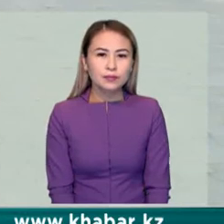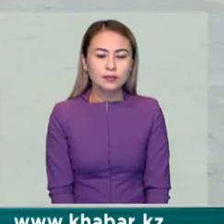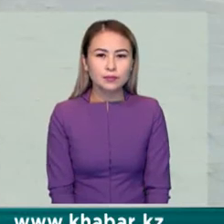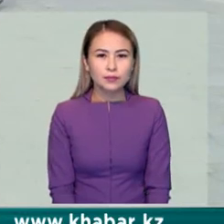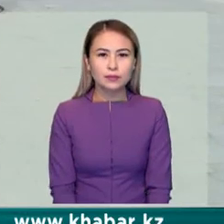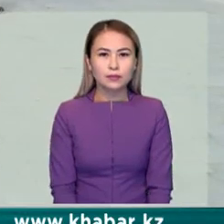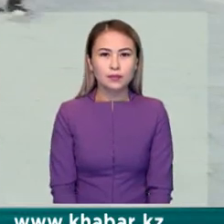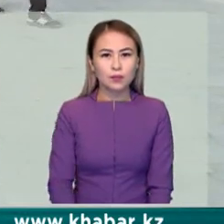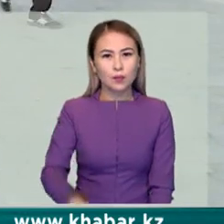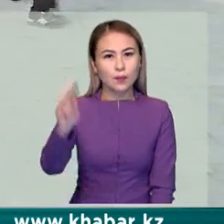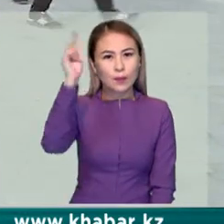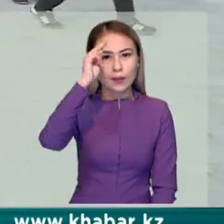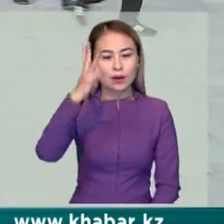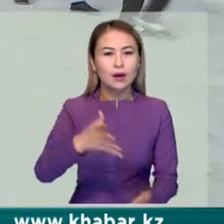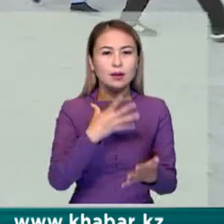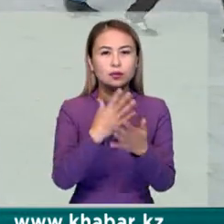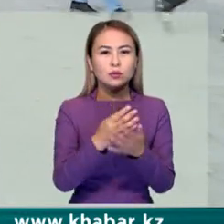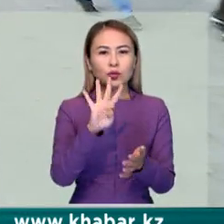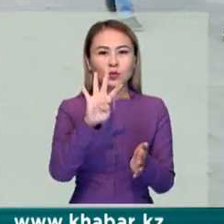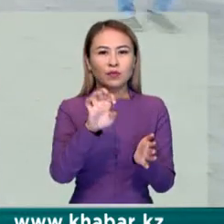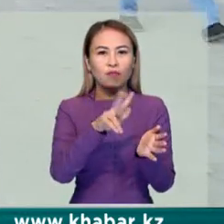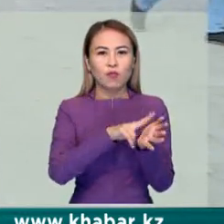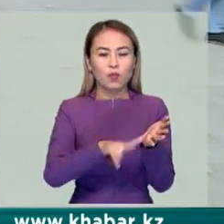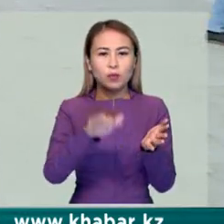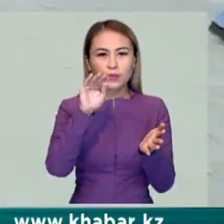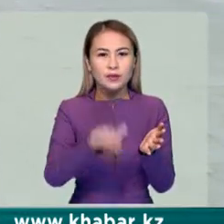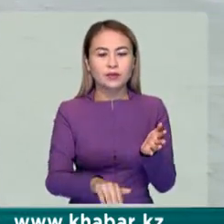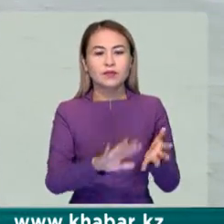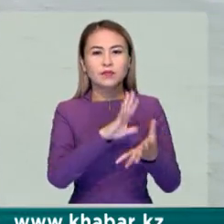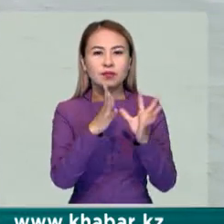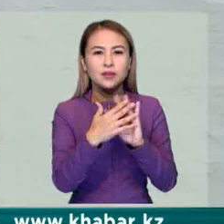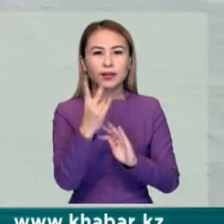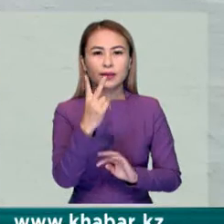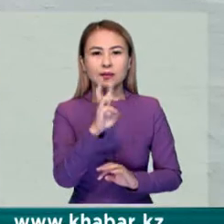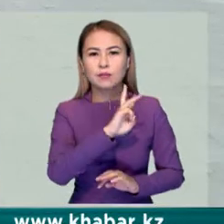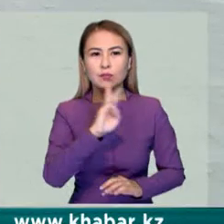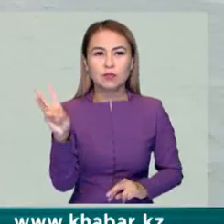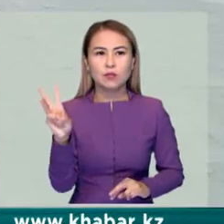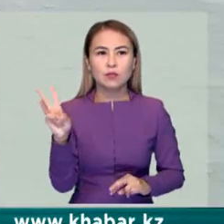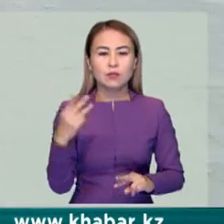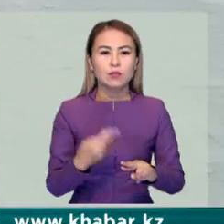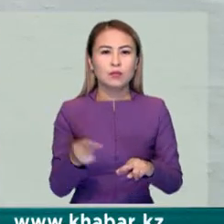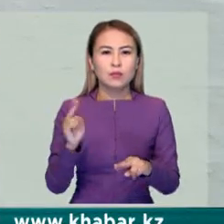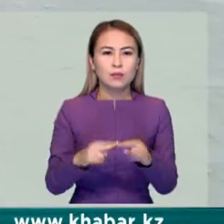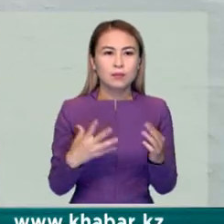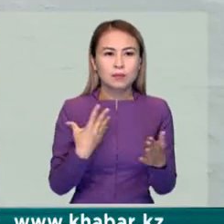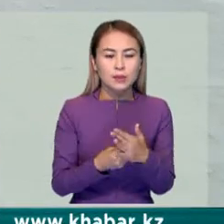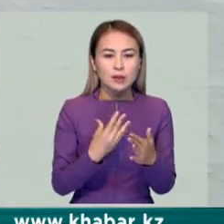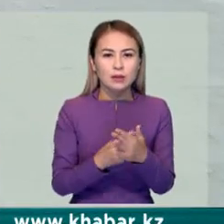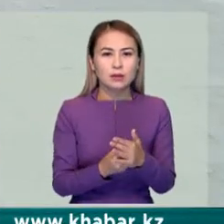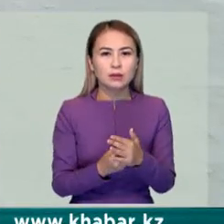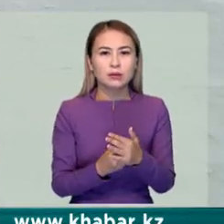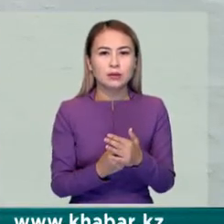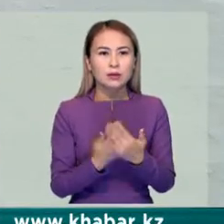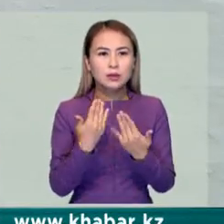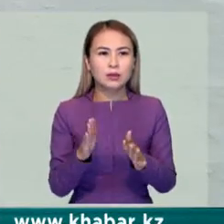Оқу ақысы 5 балаға 480 мыңнан 2 миллион теңге шамасында бір жылдық оқу ақысын төлеп жатыр. Бұл яғни